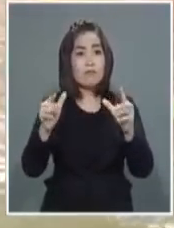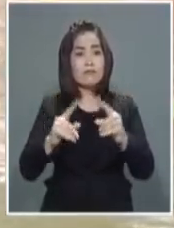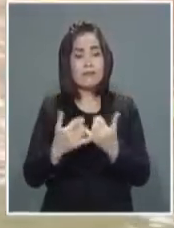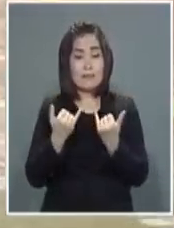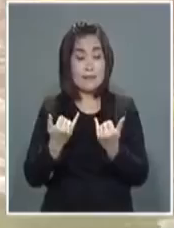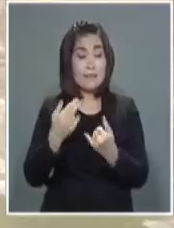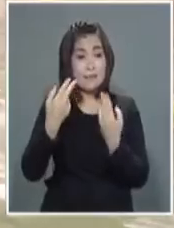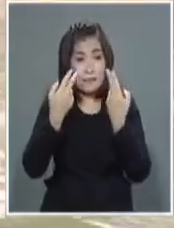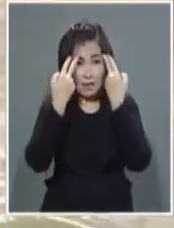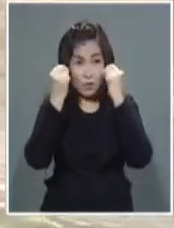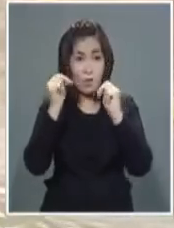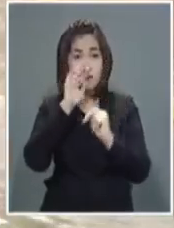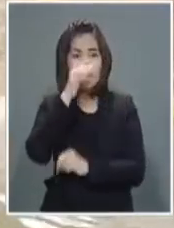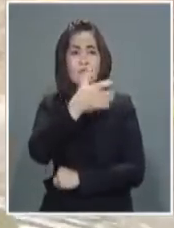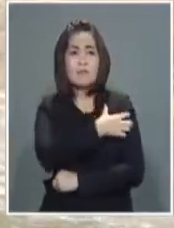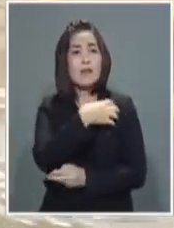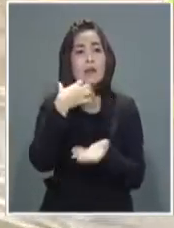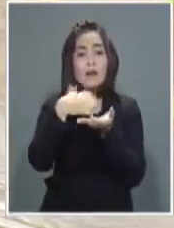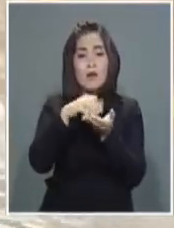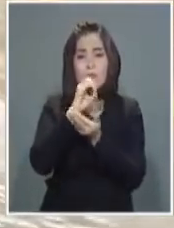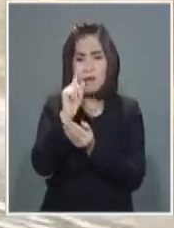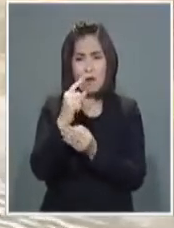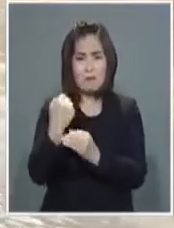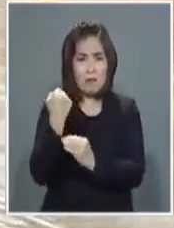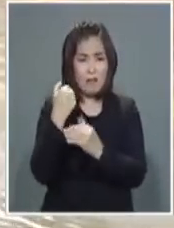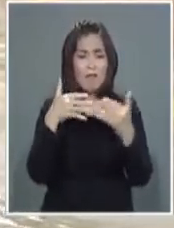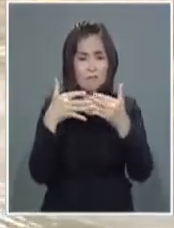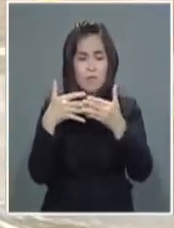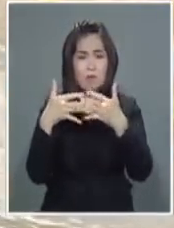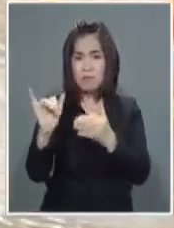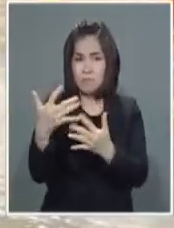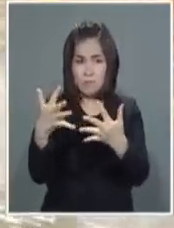เทศมนตรีตำบลนาตาล่วงยืนยันแล้วว่าผนังกั้นน้ำยังคงแข็งแรงดีค่ะคุณกำพูคุณรัชนีคะ